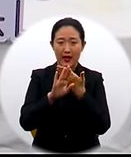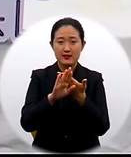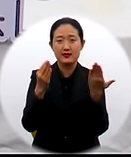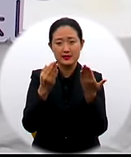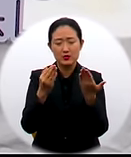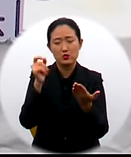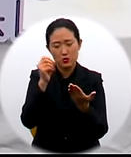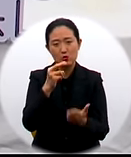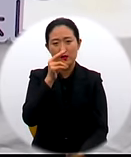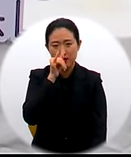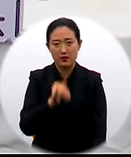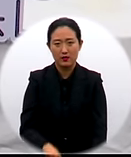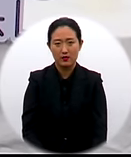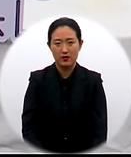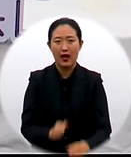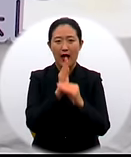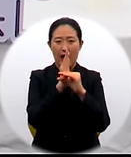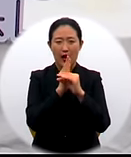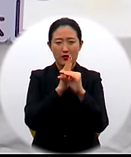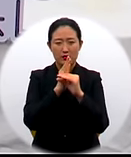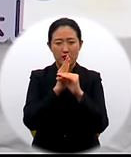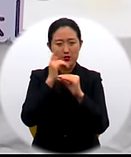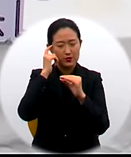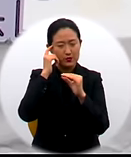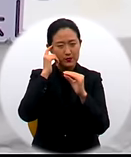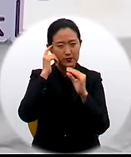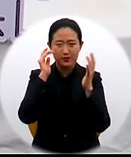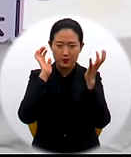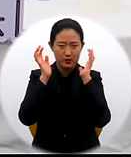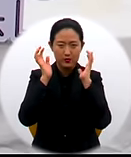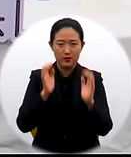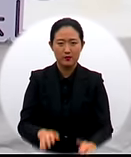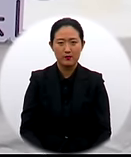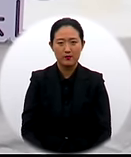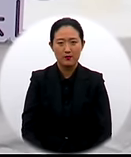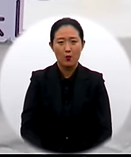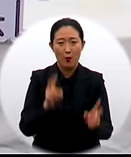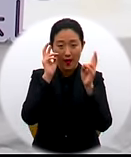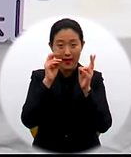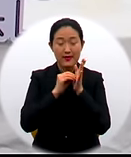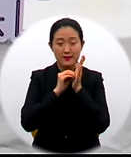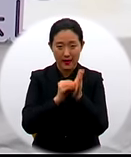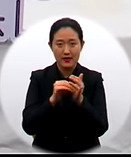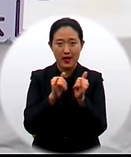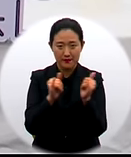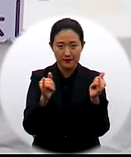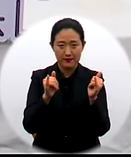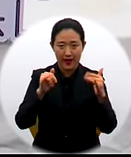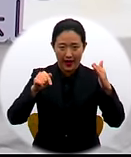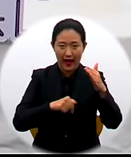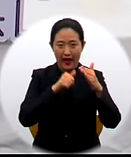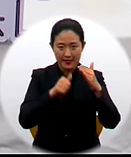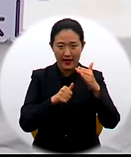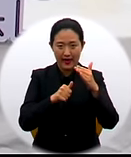있겠죠. 제가 요 가운데가 되게 이제 혼돈의 카오스라고 말씀드렸잖아요. 취업 준비하시는 분들한테 말씀드리기를 요 가운데에 임원이 있다고 이야기를